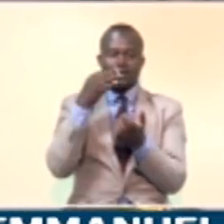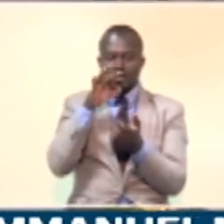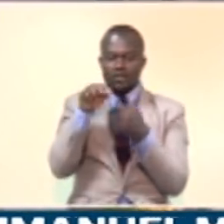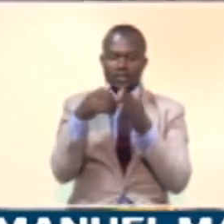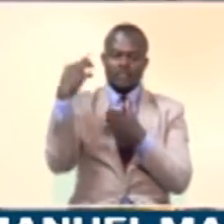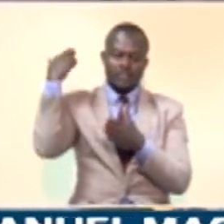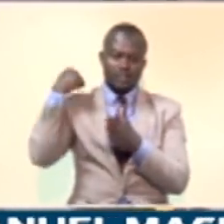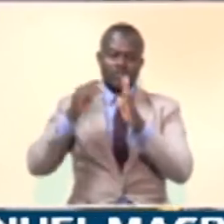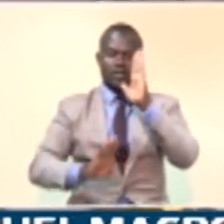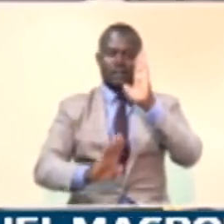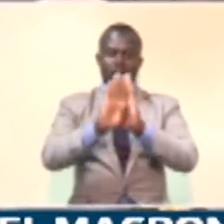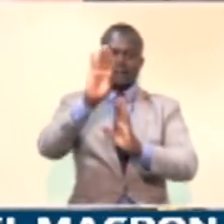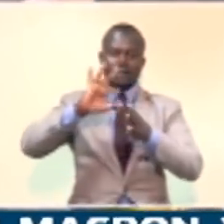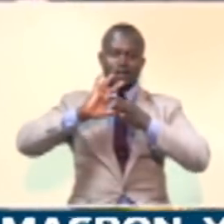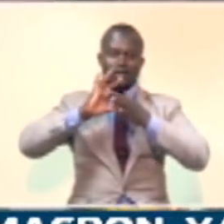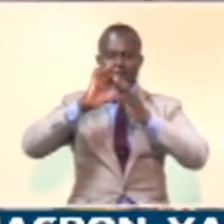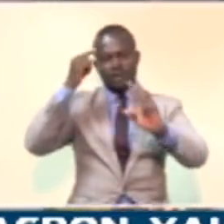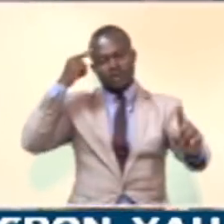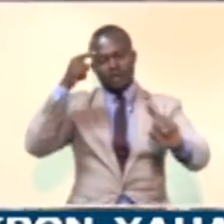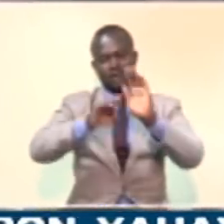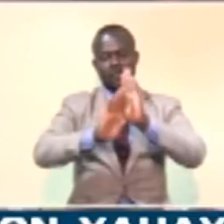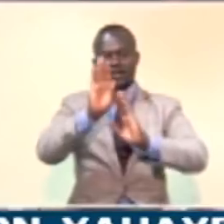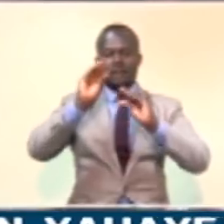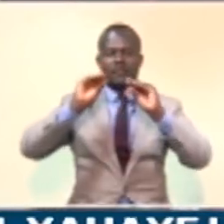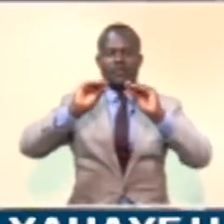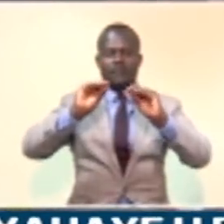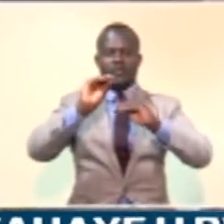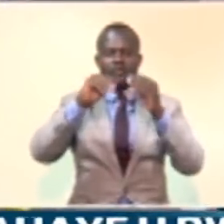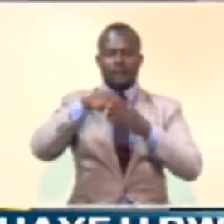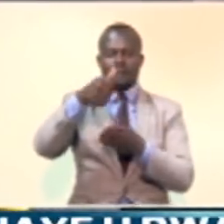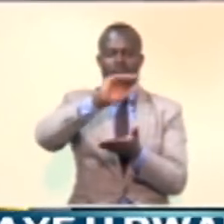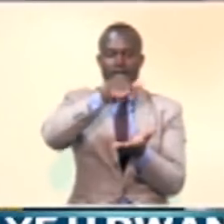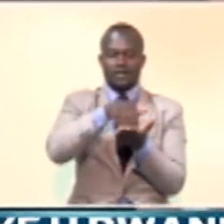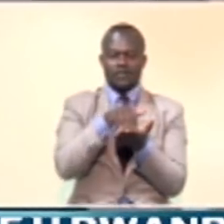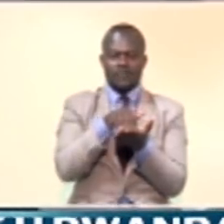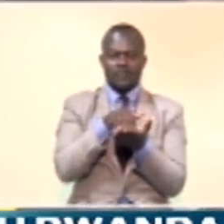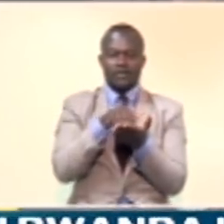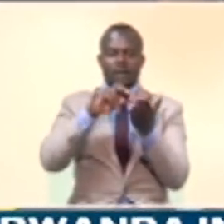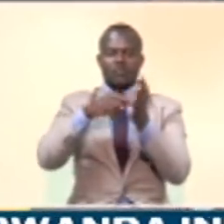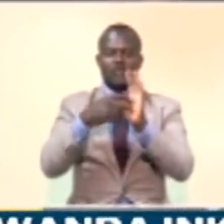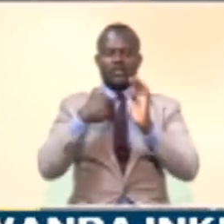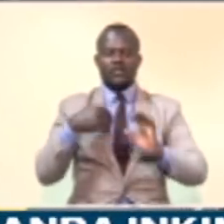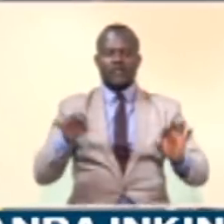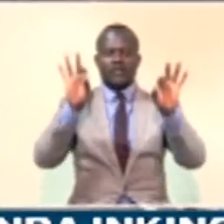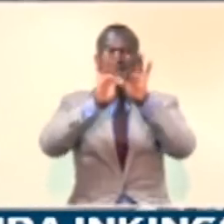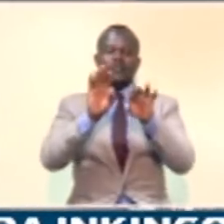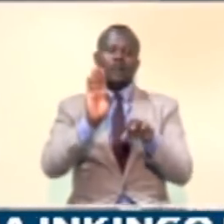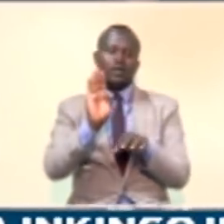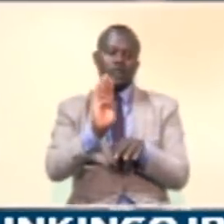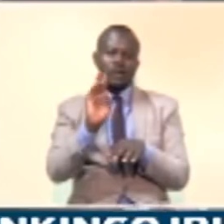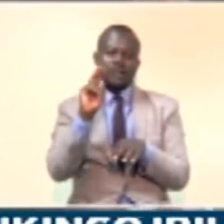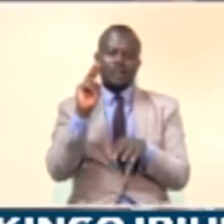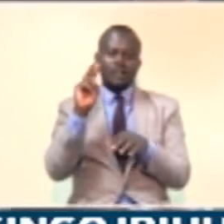gishinzwe iterambere. Ufatanye bugamije guteza imbere imyigishirize muri icyo kigo. Umushinga ufite agaciro ka miliyoni 7 n'igice